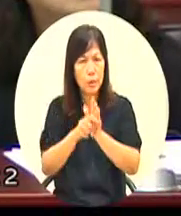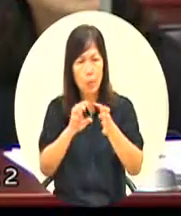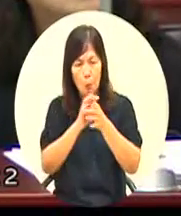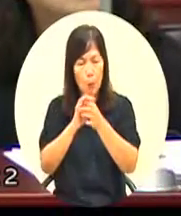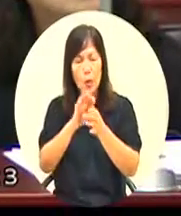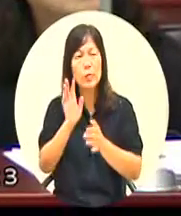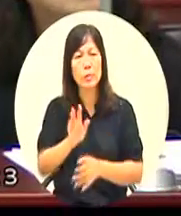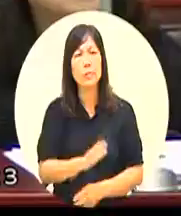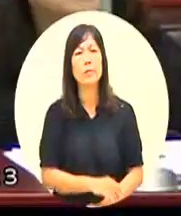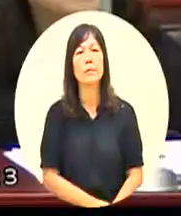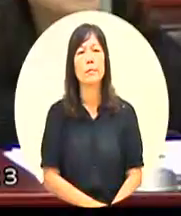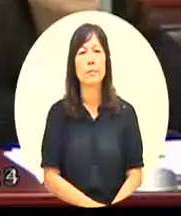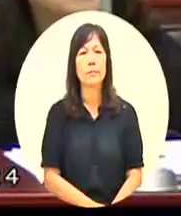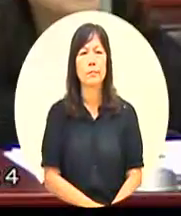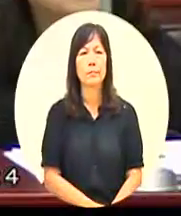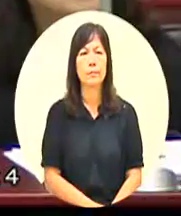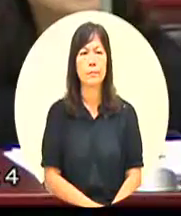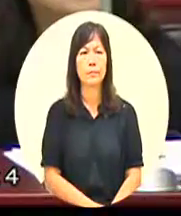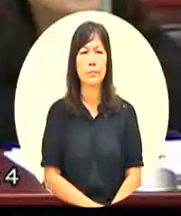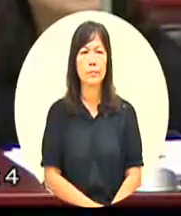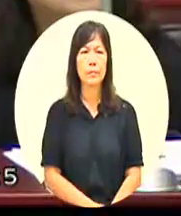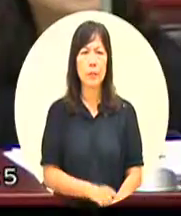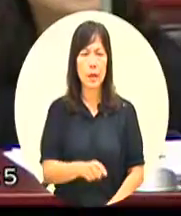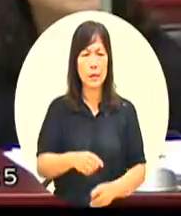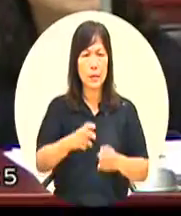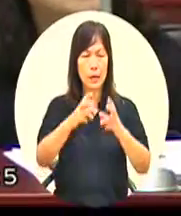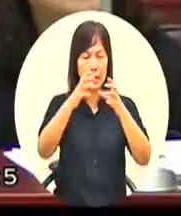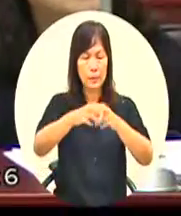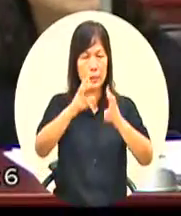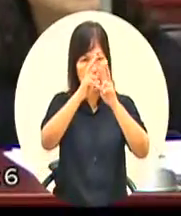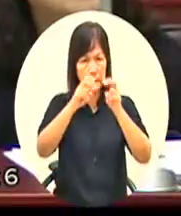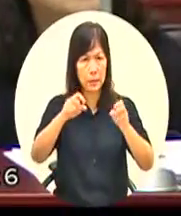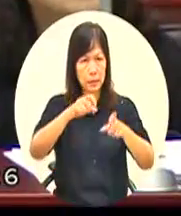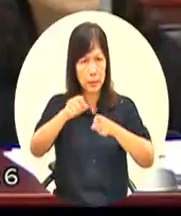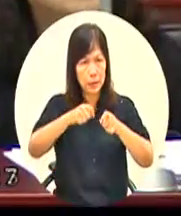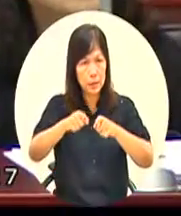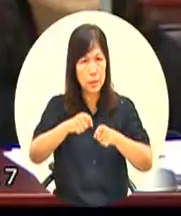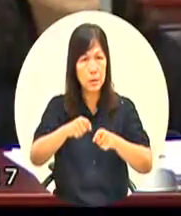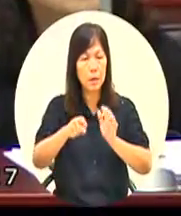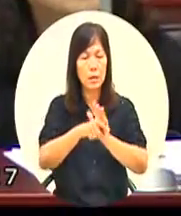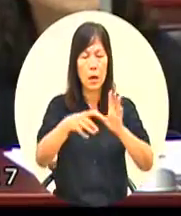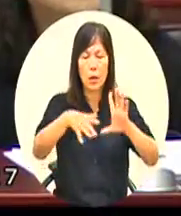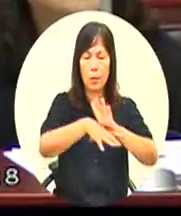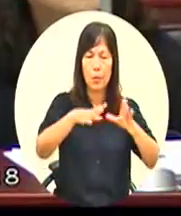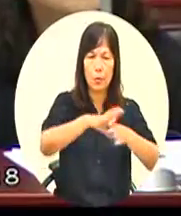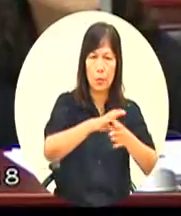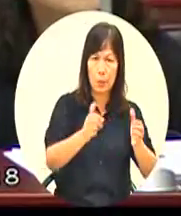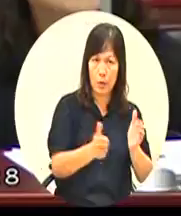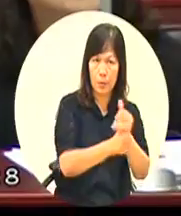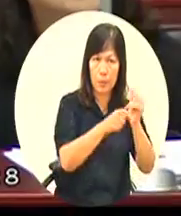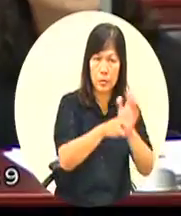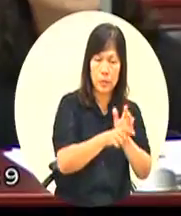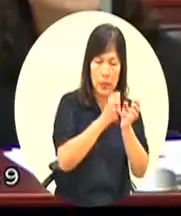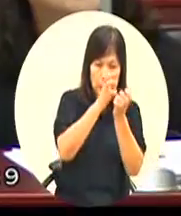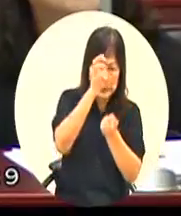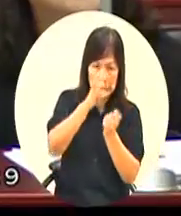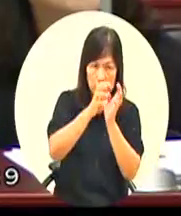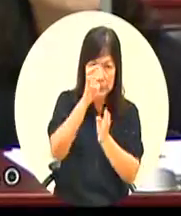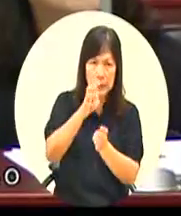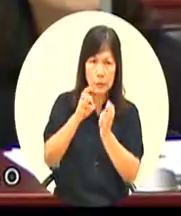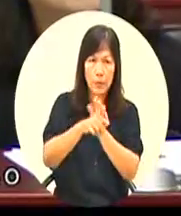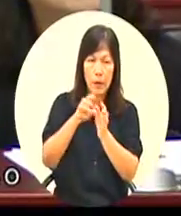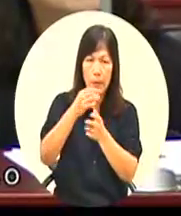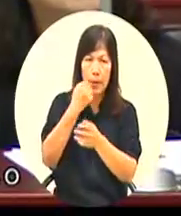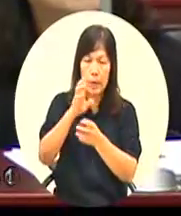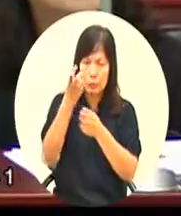心哦。那现在这个建成计划目前，文化部正在针对西部的计